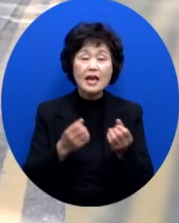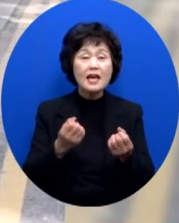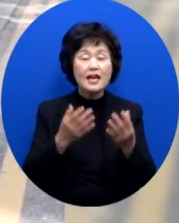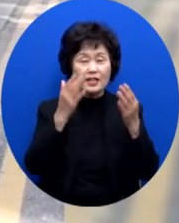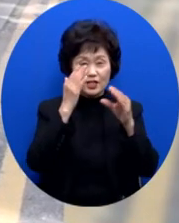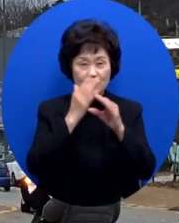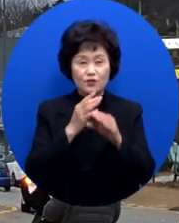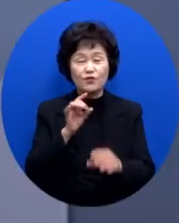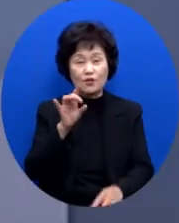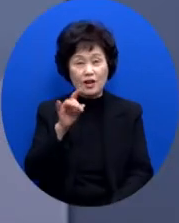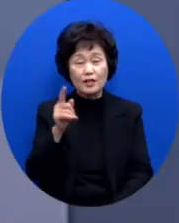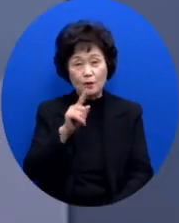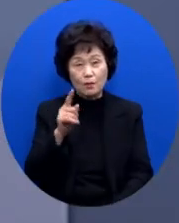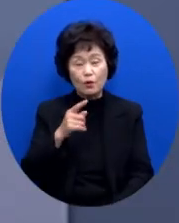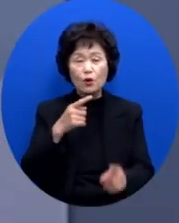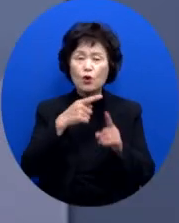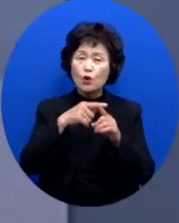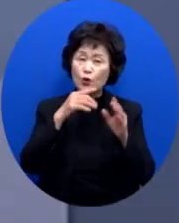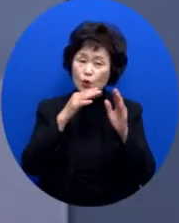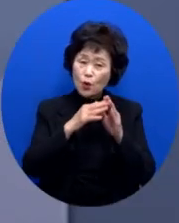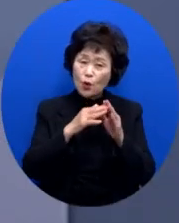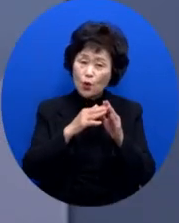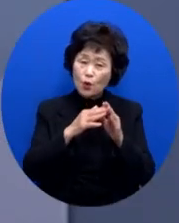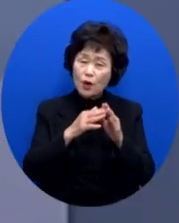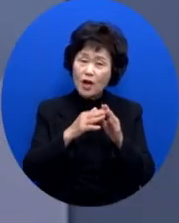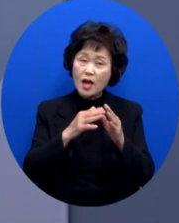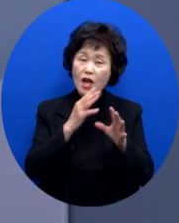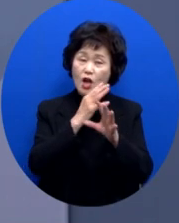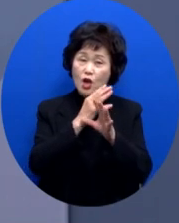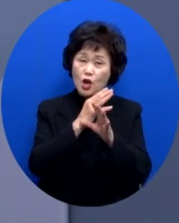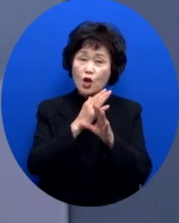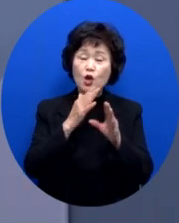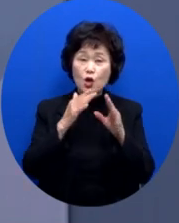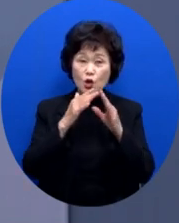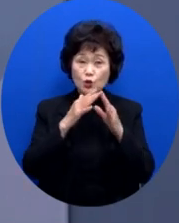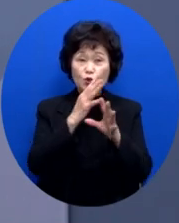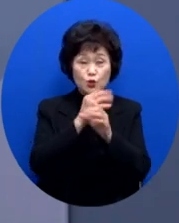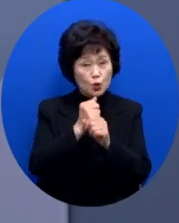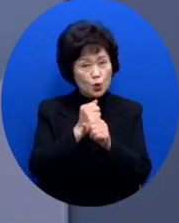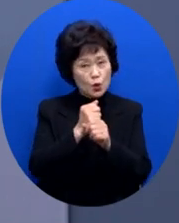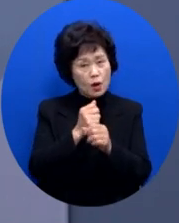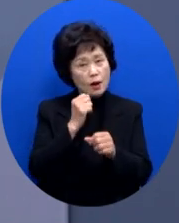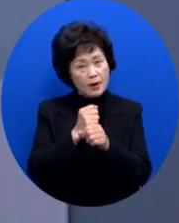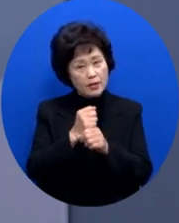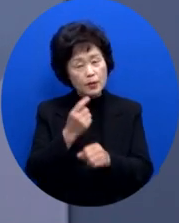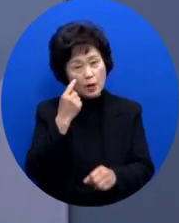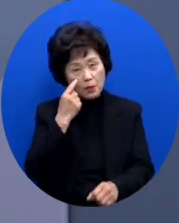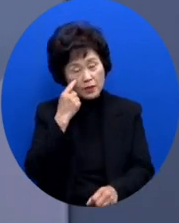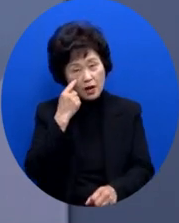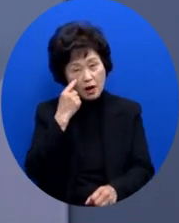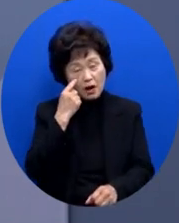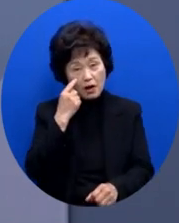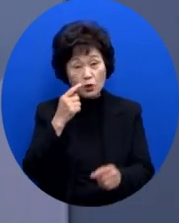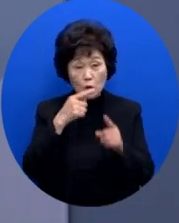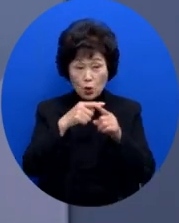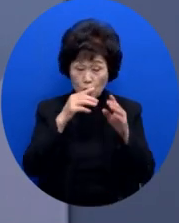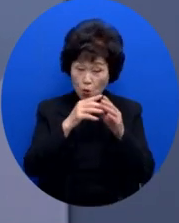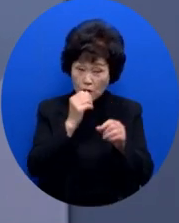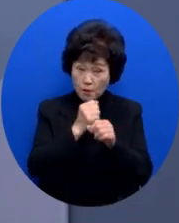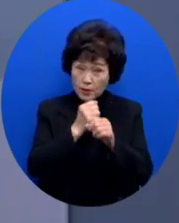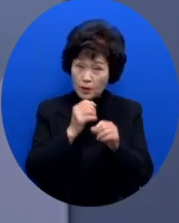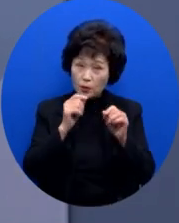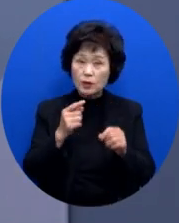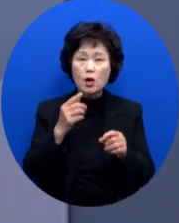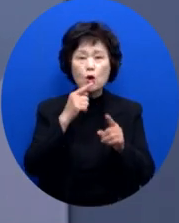하나가 교회 주소로 한번 만들어 보자. 그래서 교회 주소로 만들어 봤더니 교회가